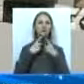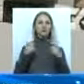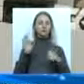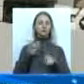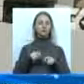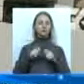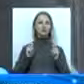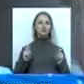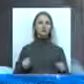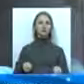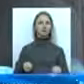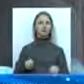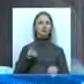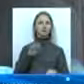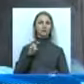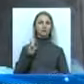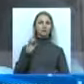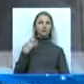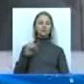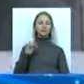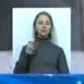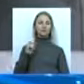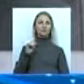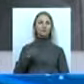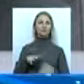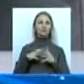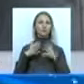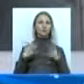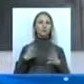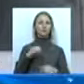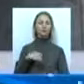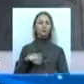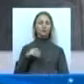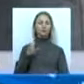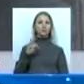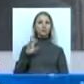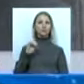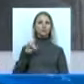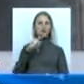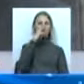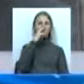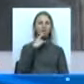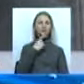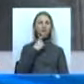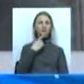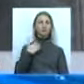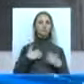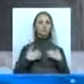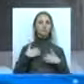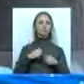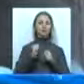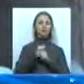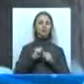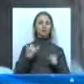шығатынын атап өтті. Асығыстықты жасауға болмайды. Біз қазір апробация өткіземіз, соның кейін тағы да ғалымдармен